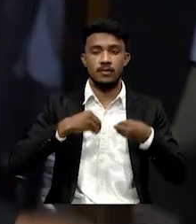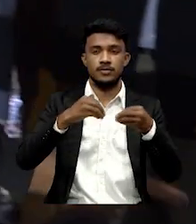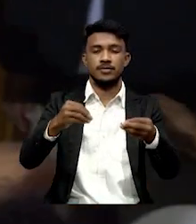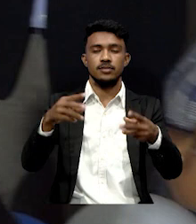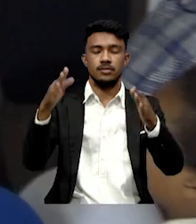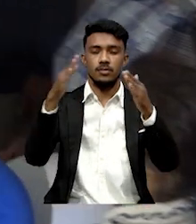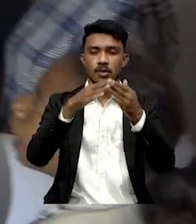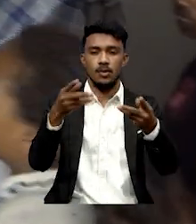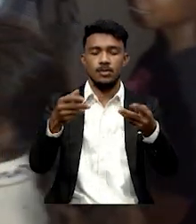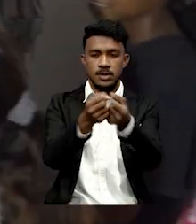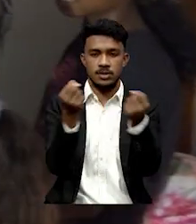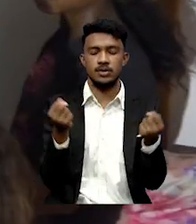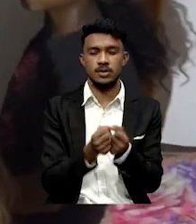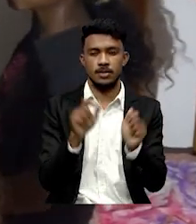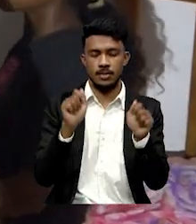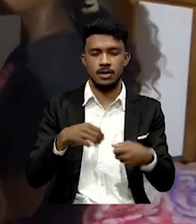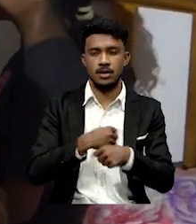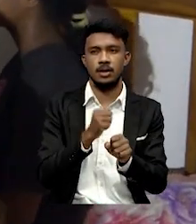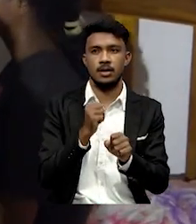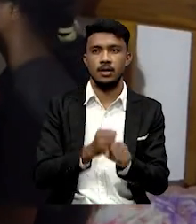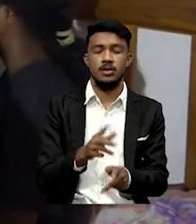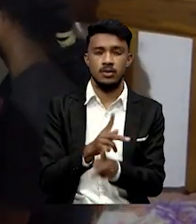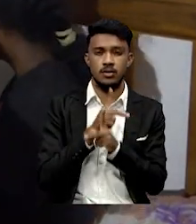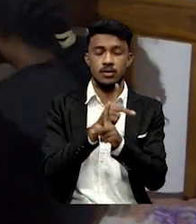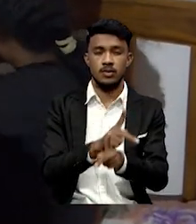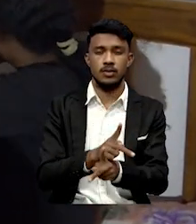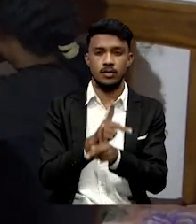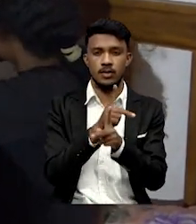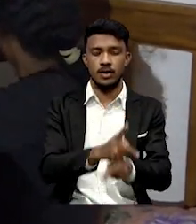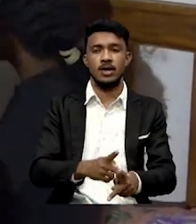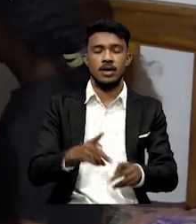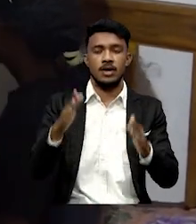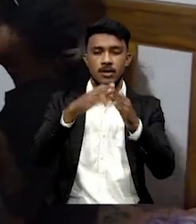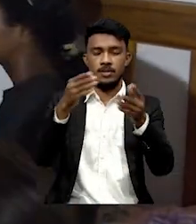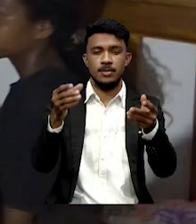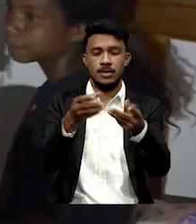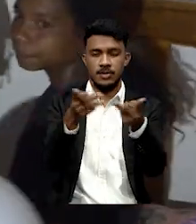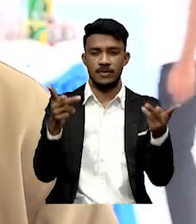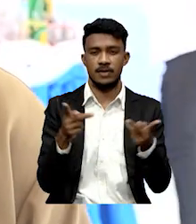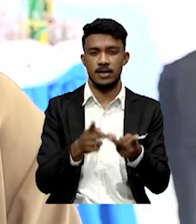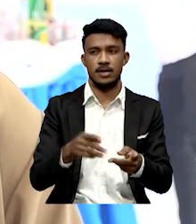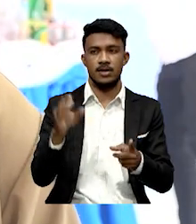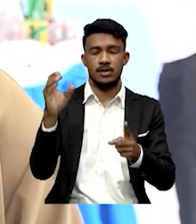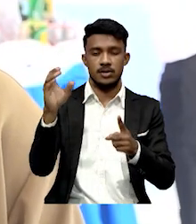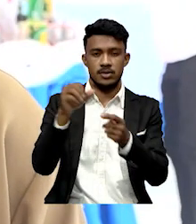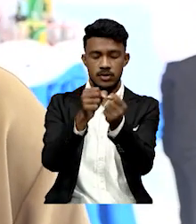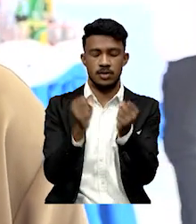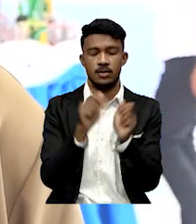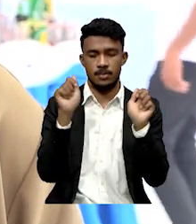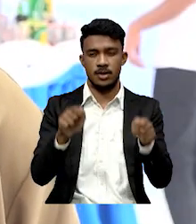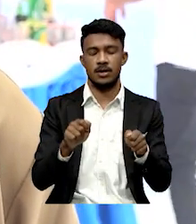tambane Mariano promete se utiliza sede suku ne ho di servi komunidade di akliutan resepot pa itne gubernu para atu